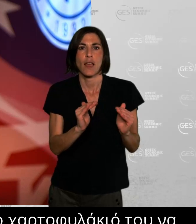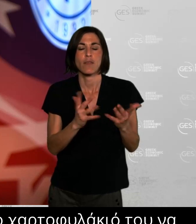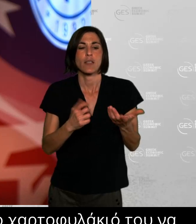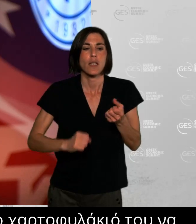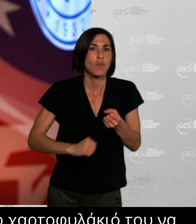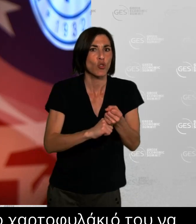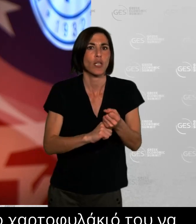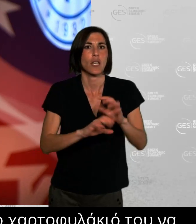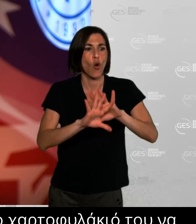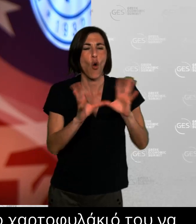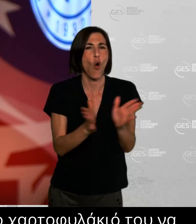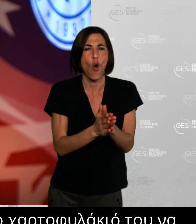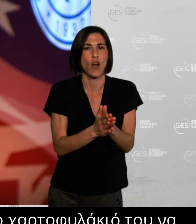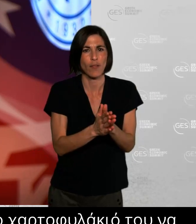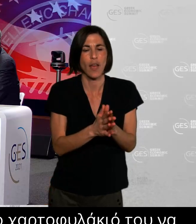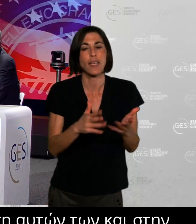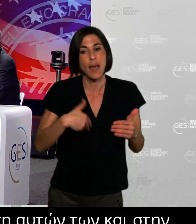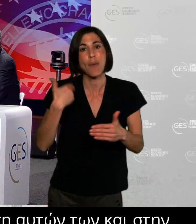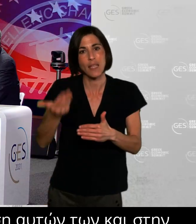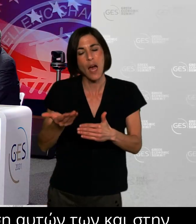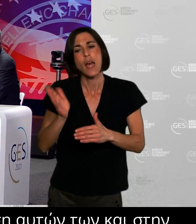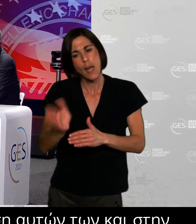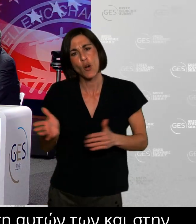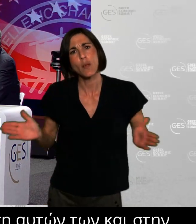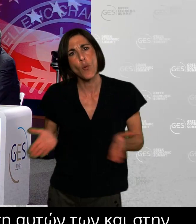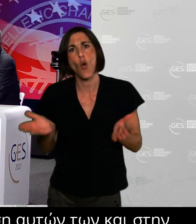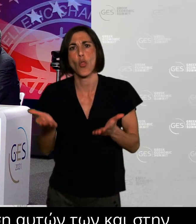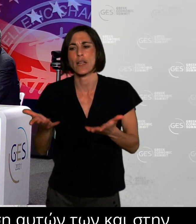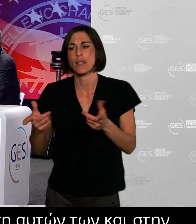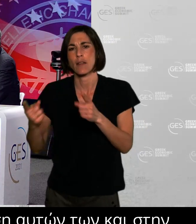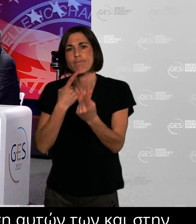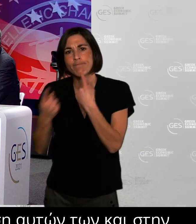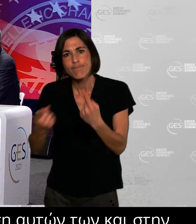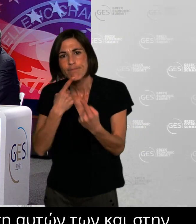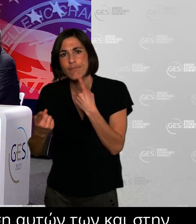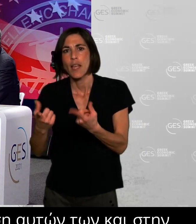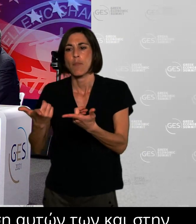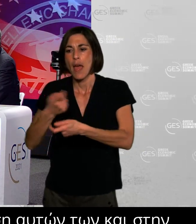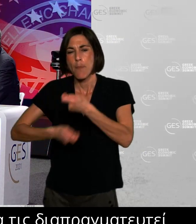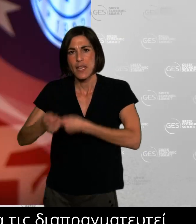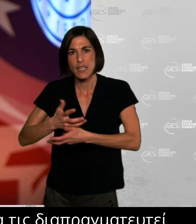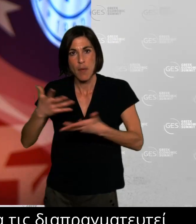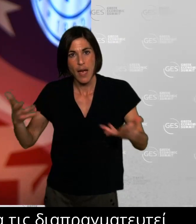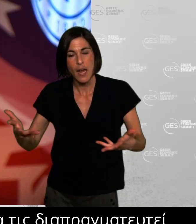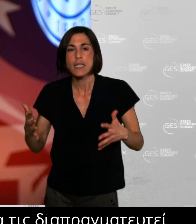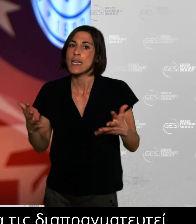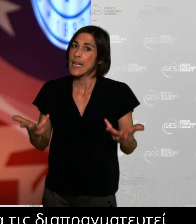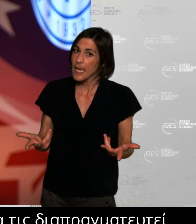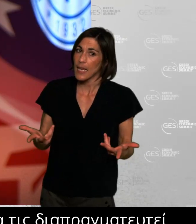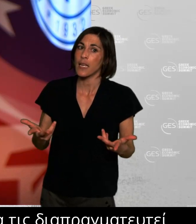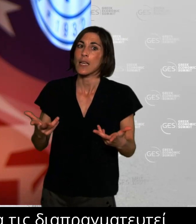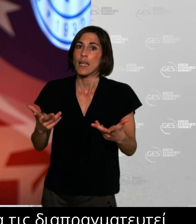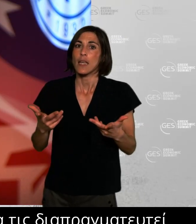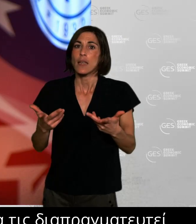προάσπισή τους και στη συνέχεια να μπορεί να τις διαπραγματευτεί είτε με μεγάλες επιχειρήσεις, με licensing agreements, είτε για τη δημιουργία από